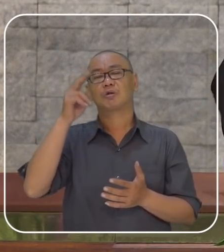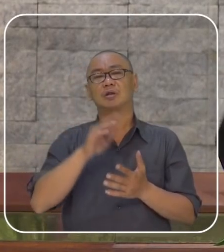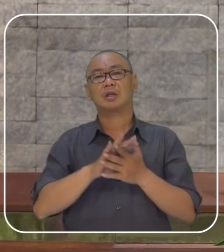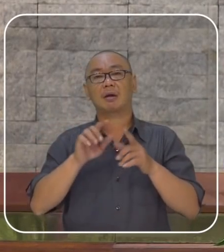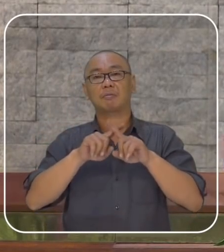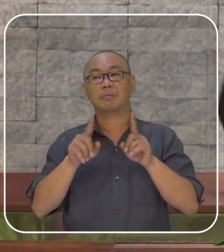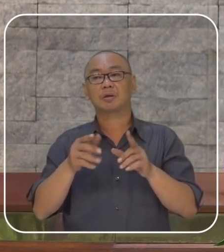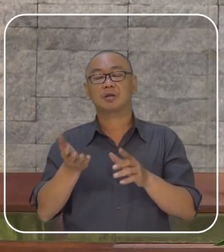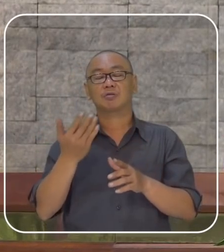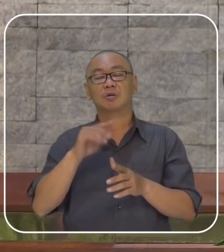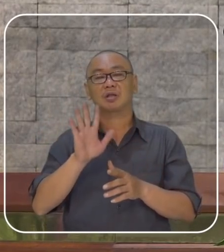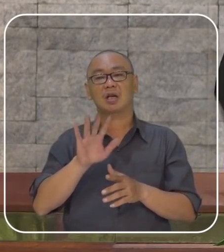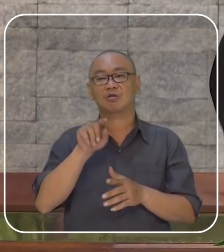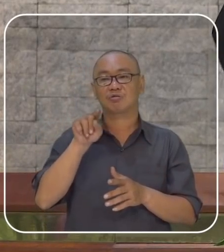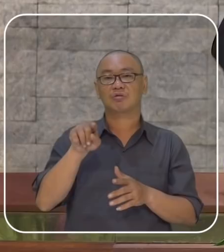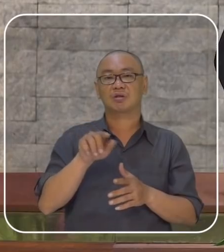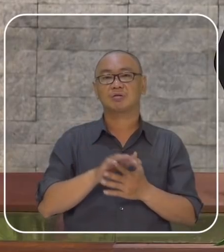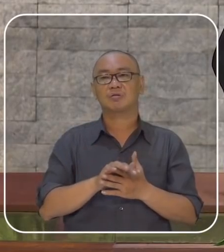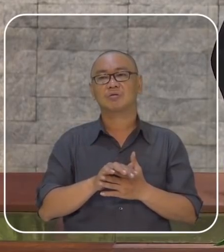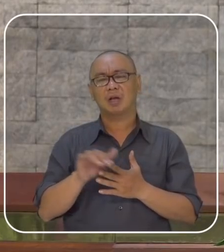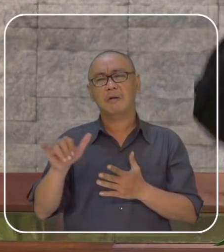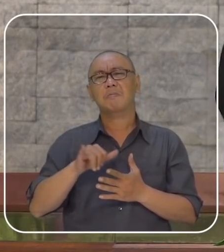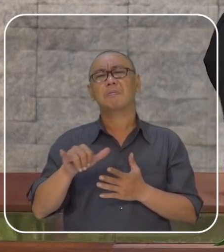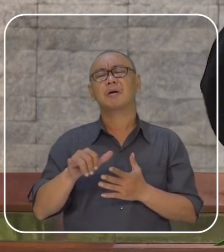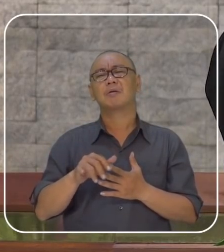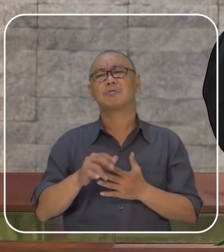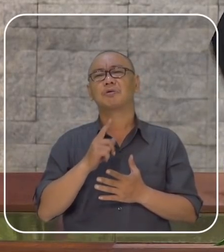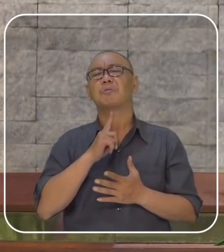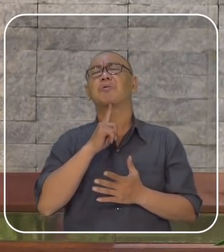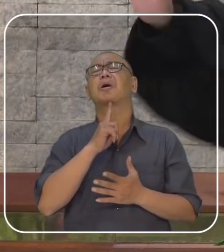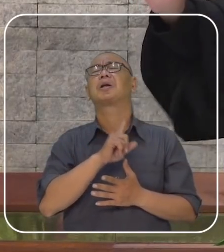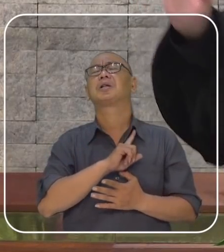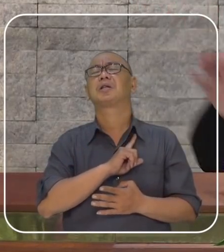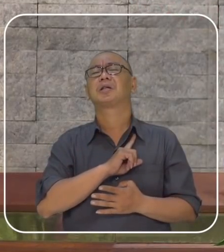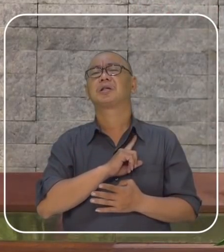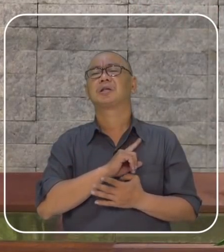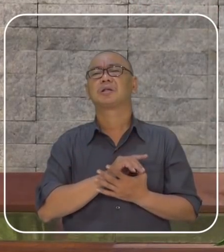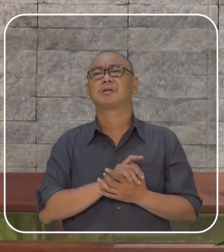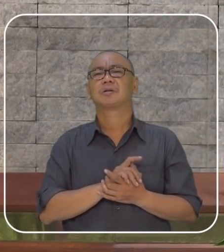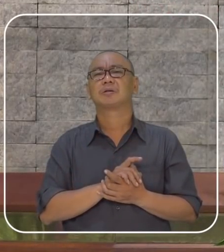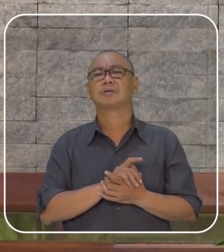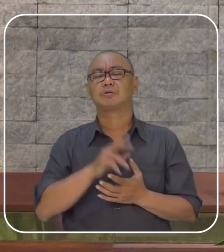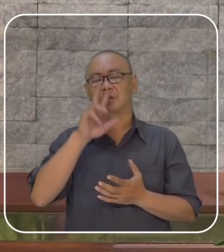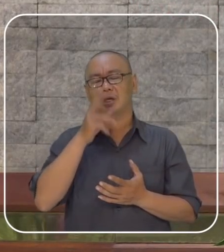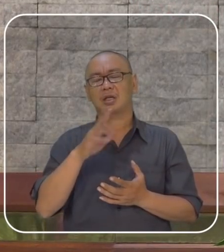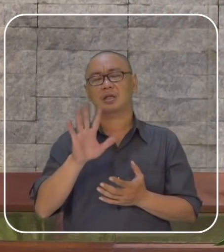tidak menunjukkan itu, sama saja saudara sebetulnya menyatakan diri saudara tidak percaya.